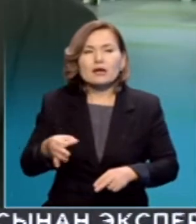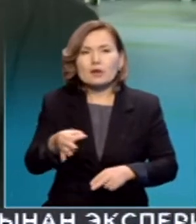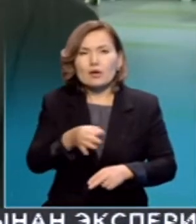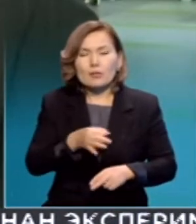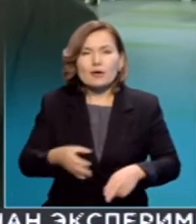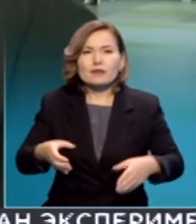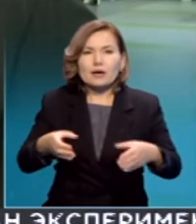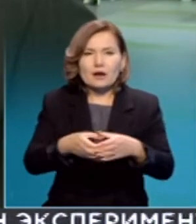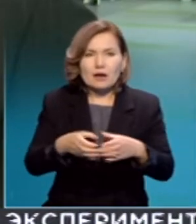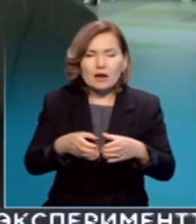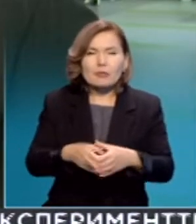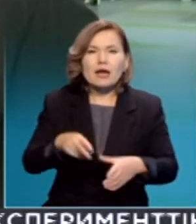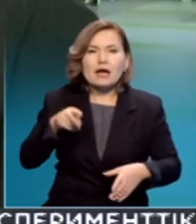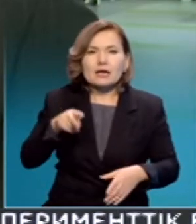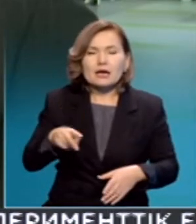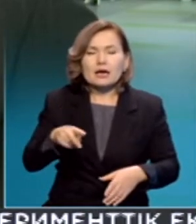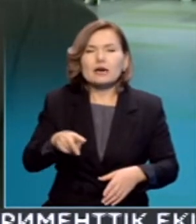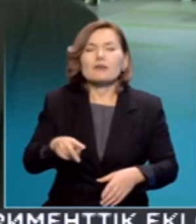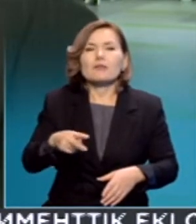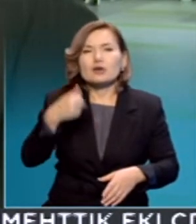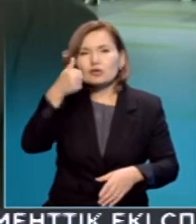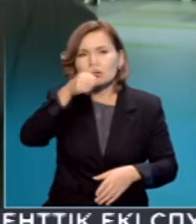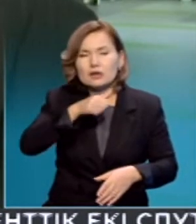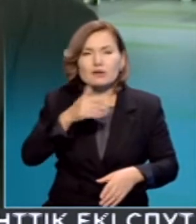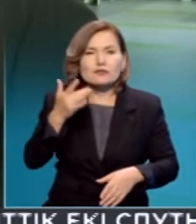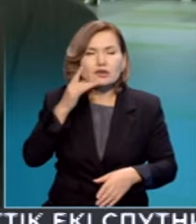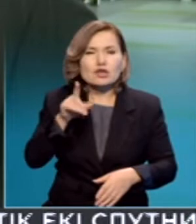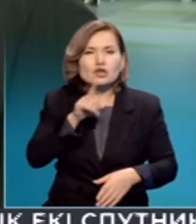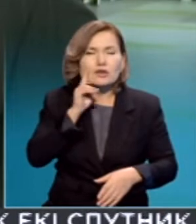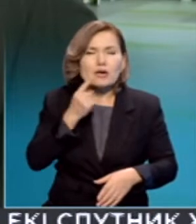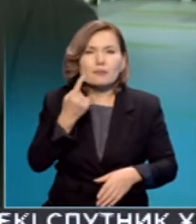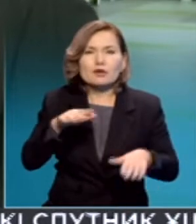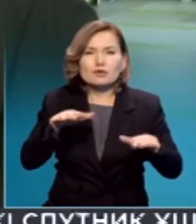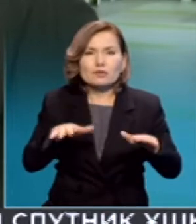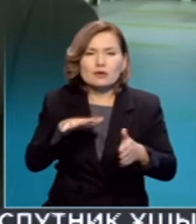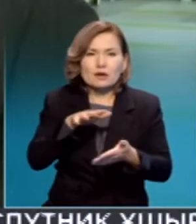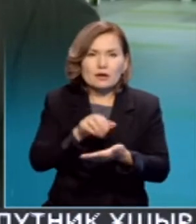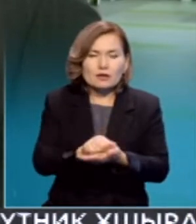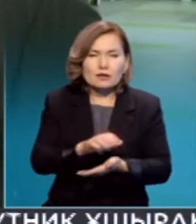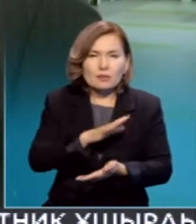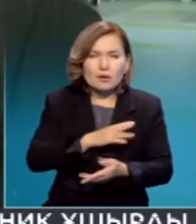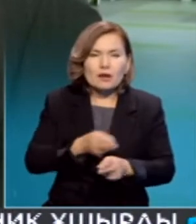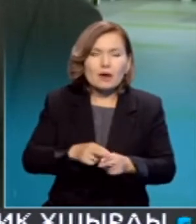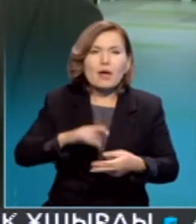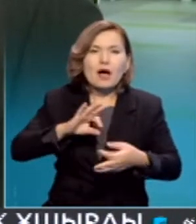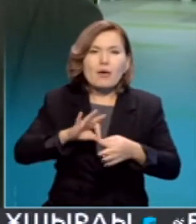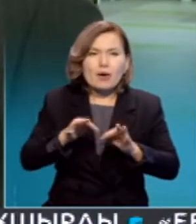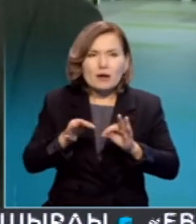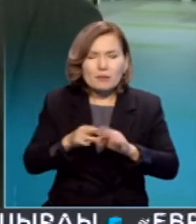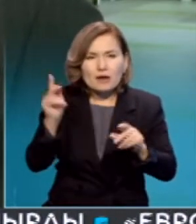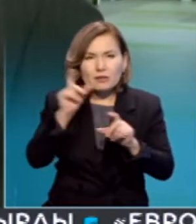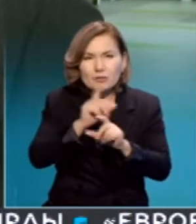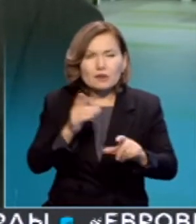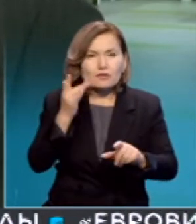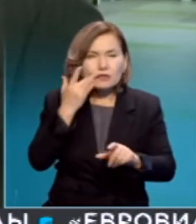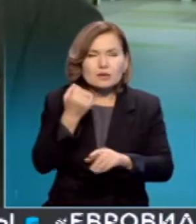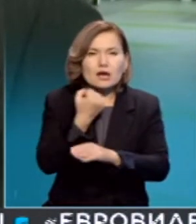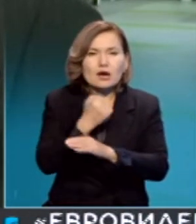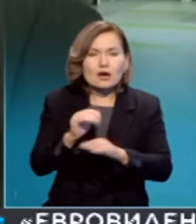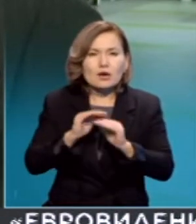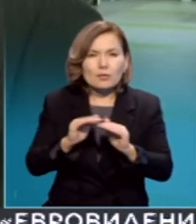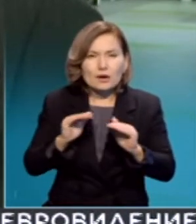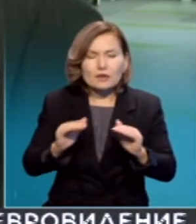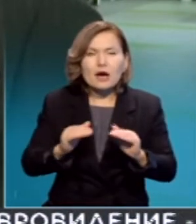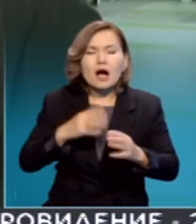бойынша осы 2000 жылдардан бастап бірінші орында жеңіп келеді. Жалпы алатын болсақ, пән олимпиадасы бойынша біздің жаңағы оқушылар